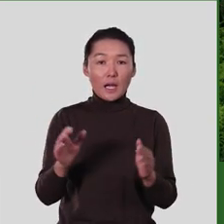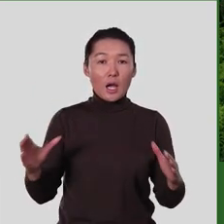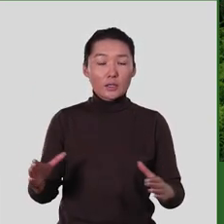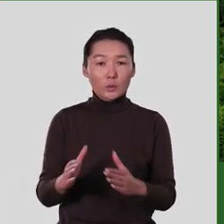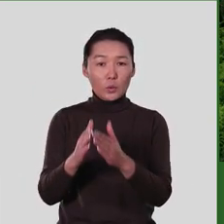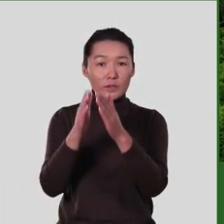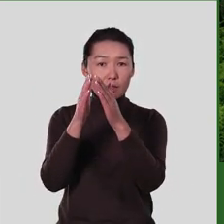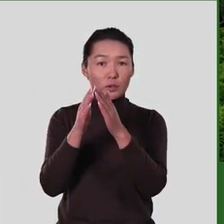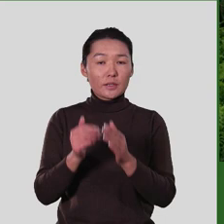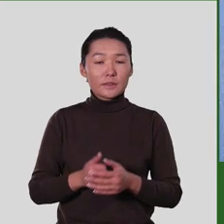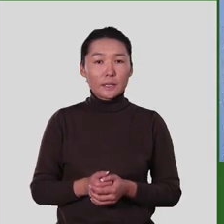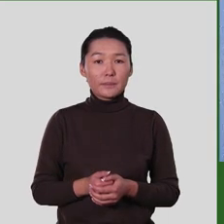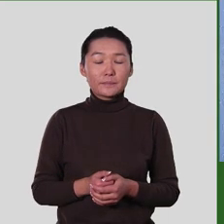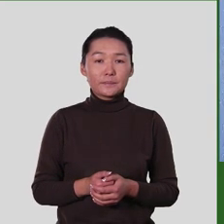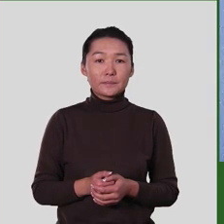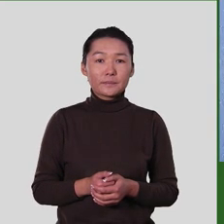суживающимся кверху.